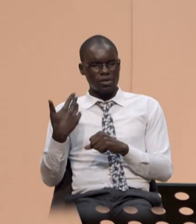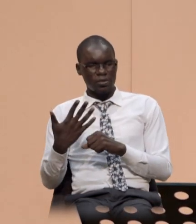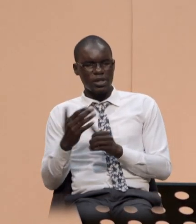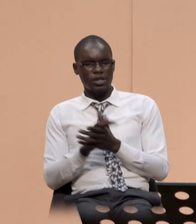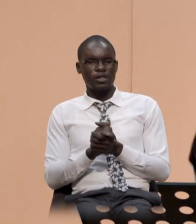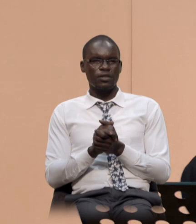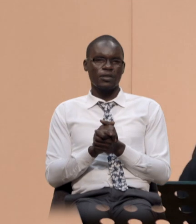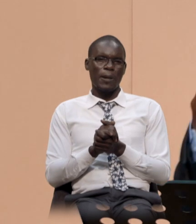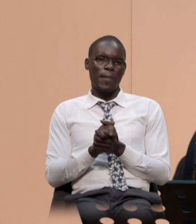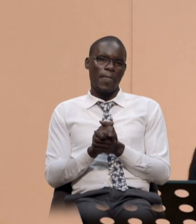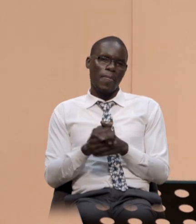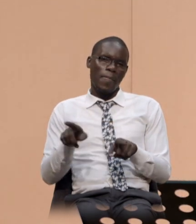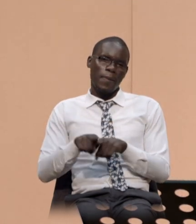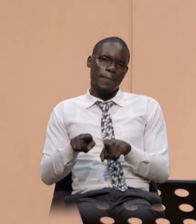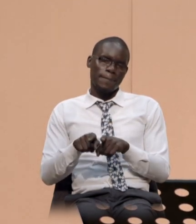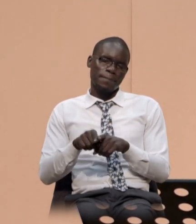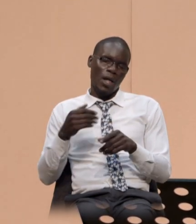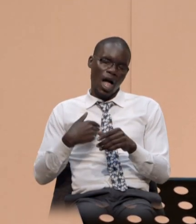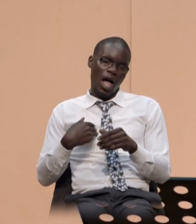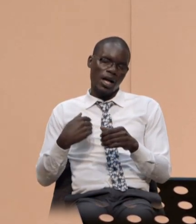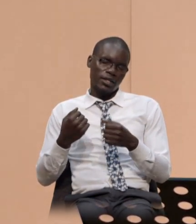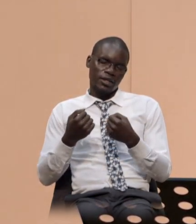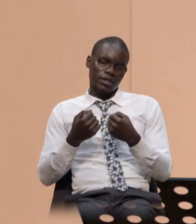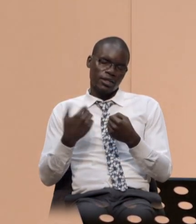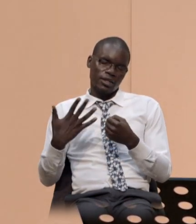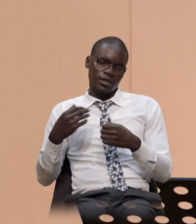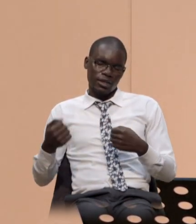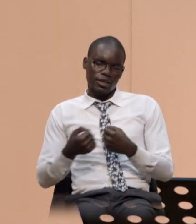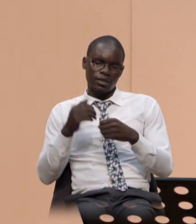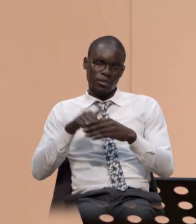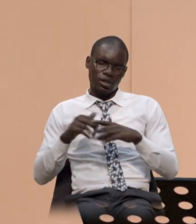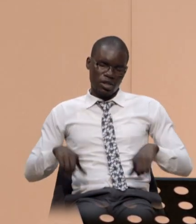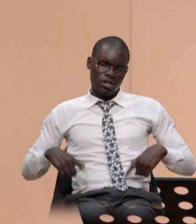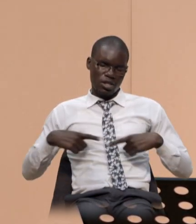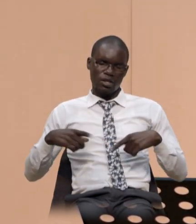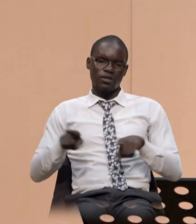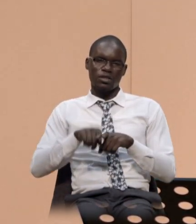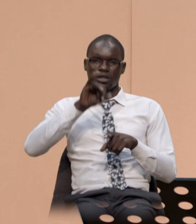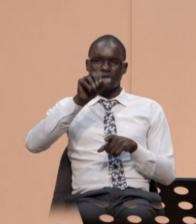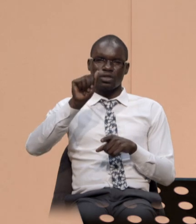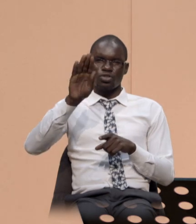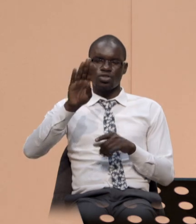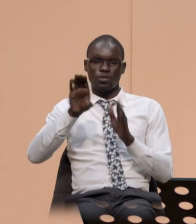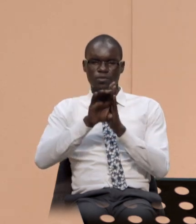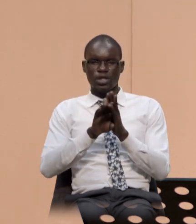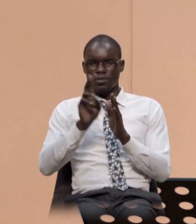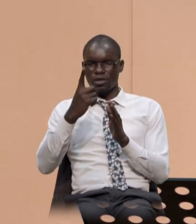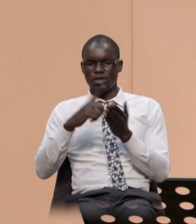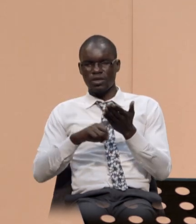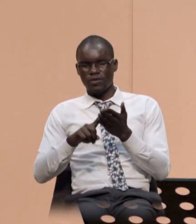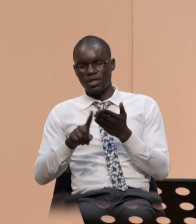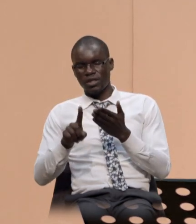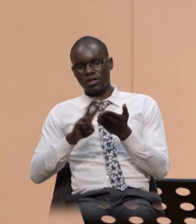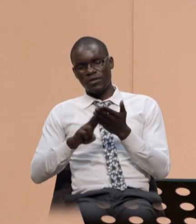kuwa vitu vinaweza fanyika maishani mwako. And the book of Job, chapter 1, verses 8,